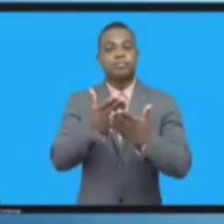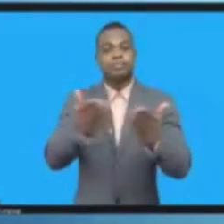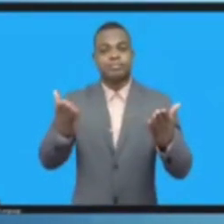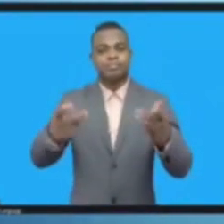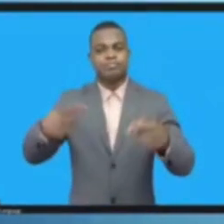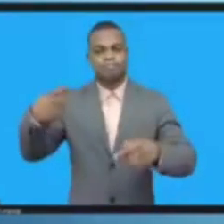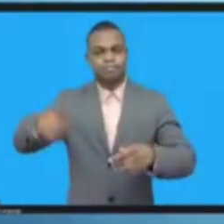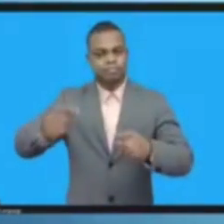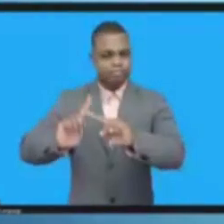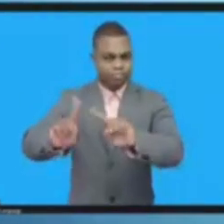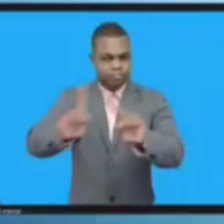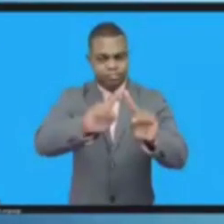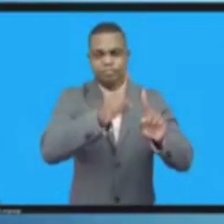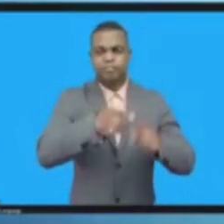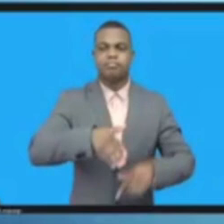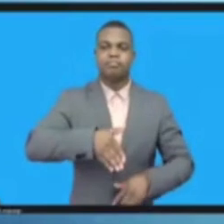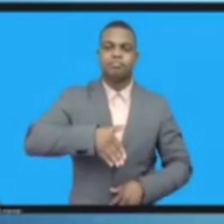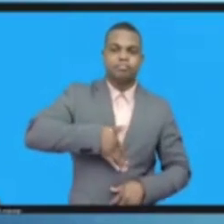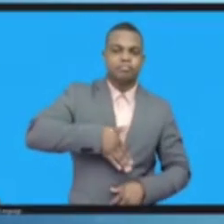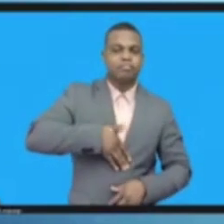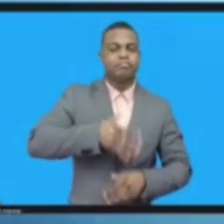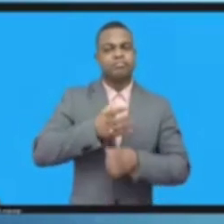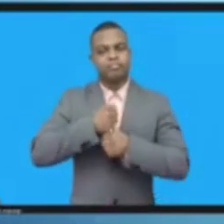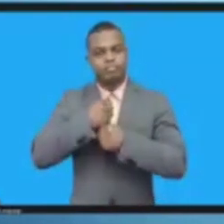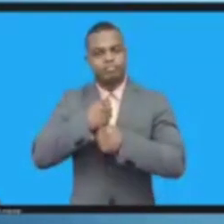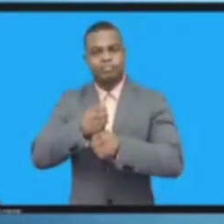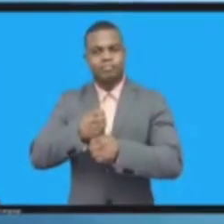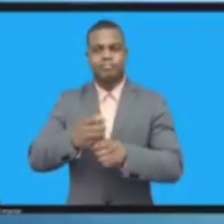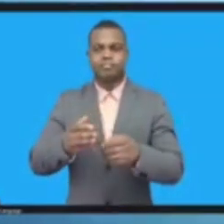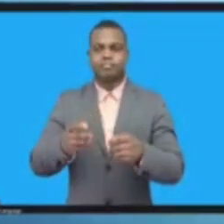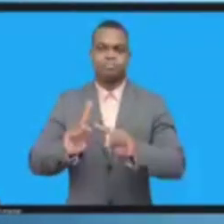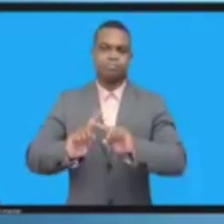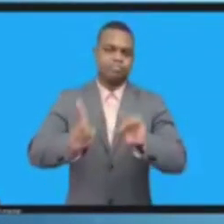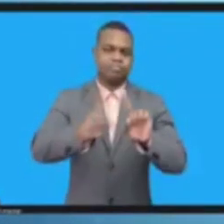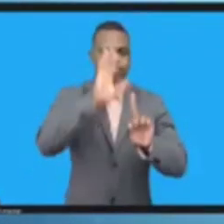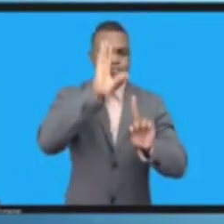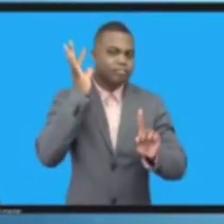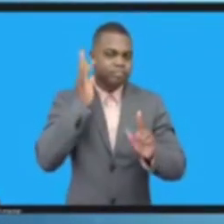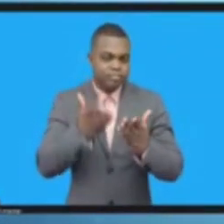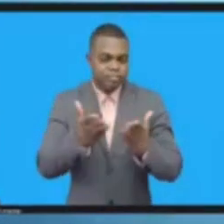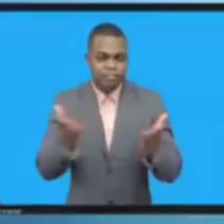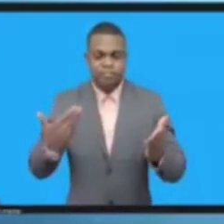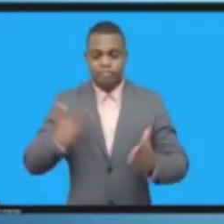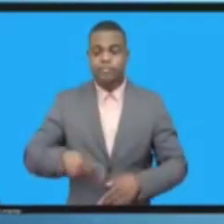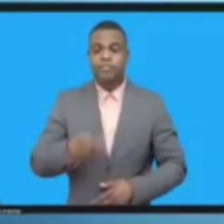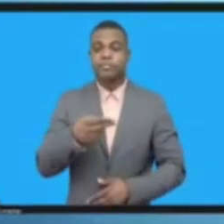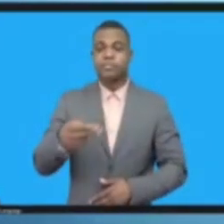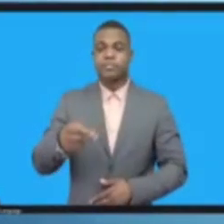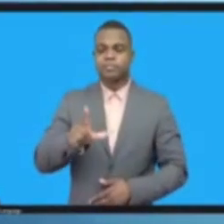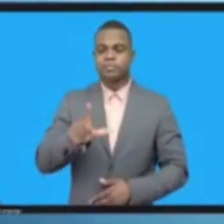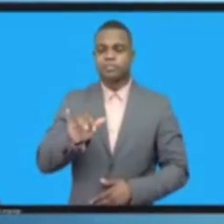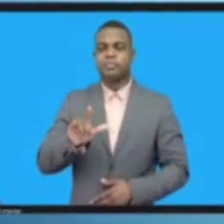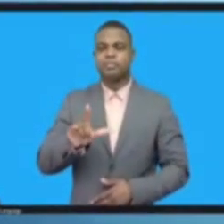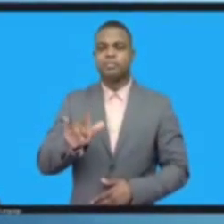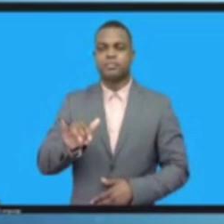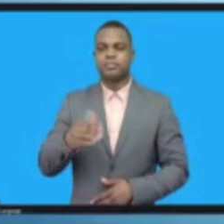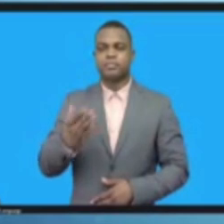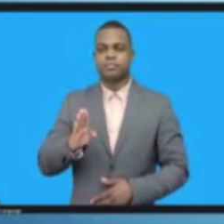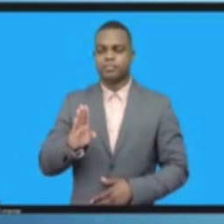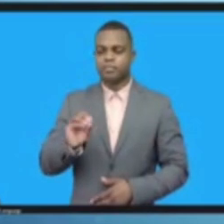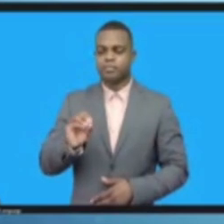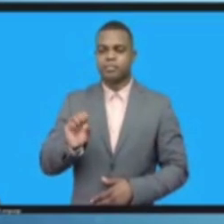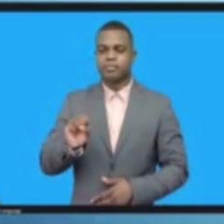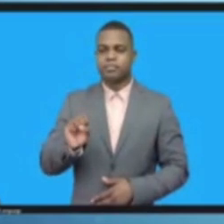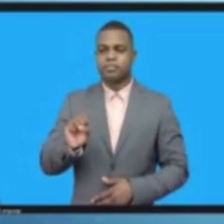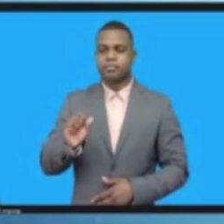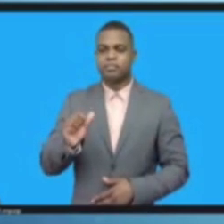je m'appelle Lili Edina Duptea et je suis coordonnatrice du programme des jeunes du gouvernement du Ghana. Aujourd'hui, je représente